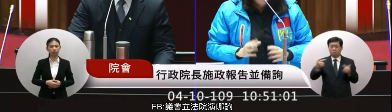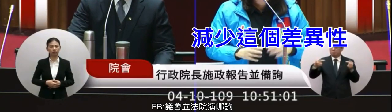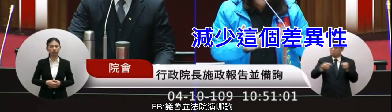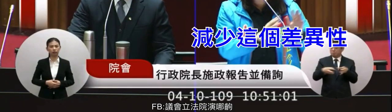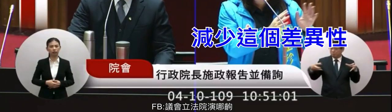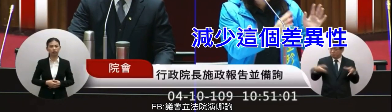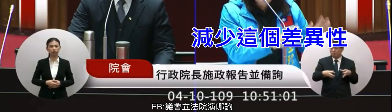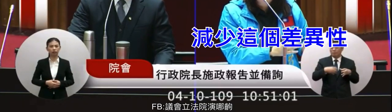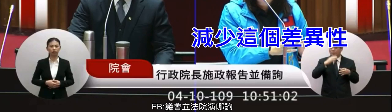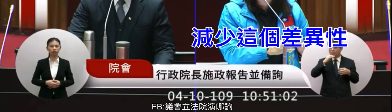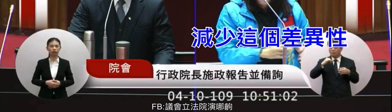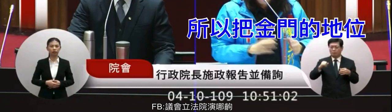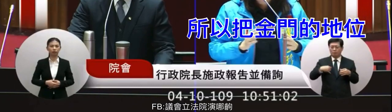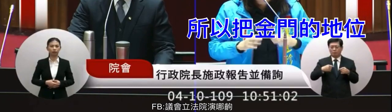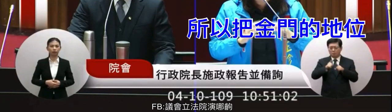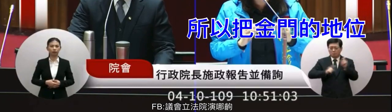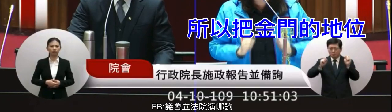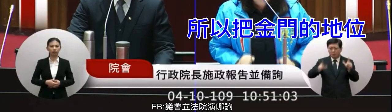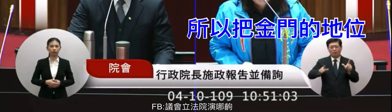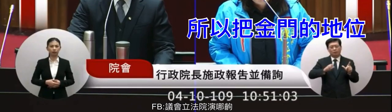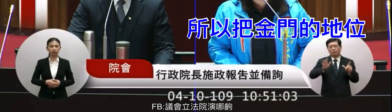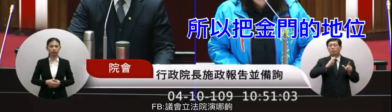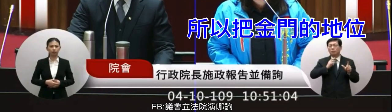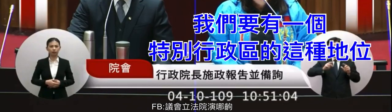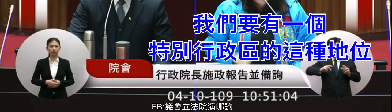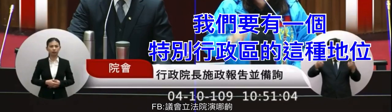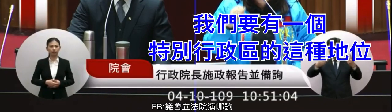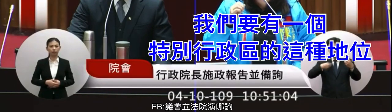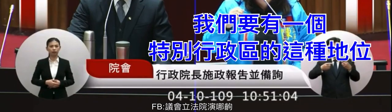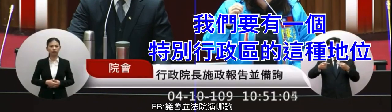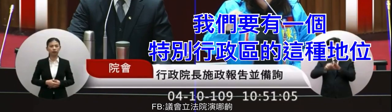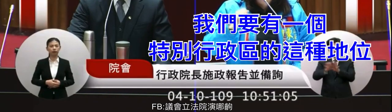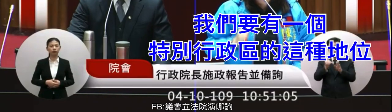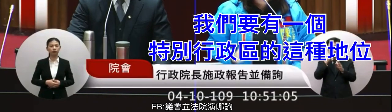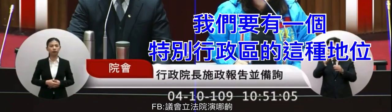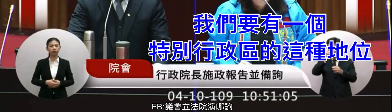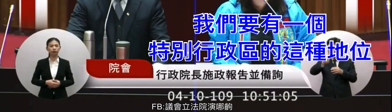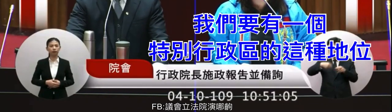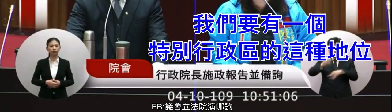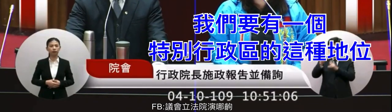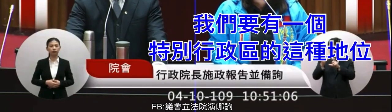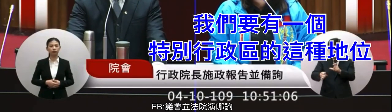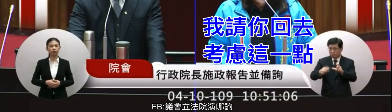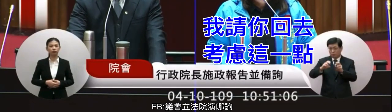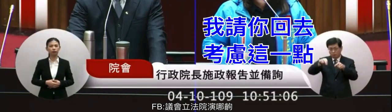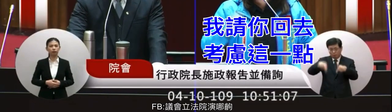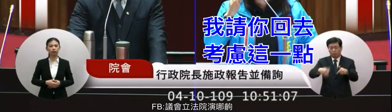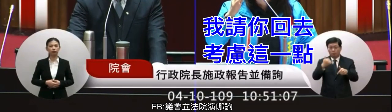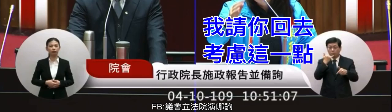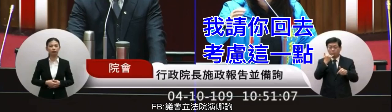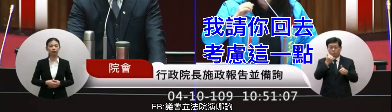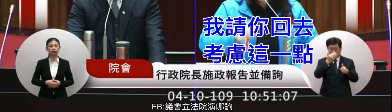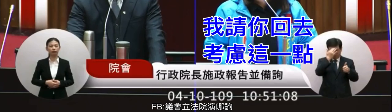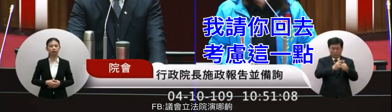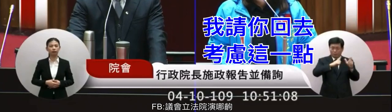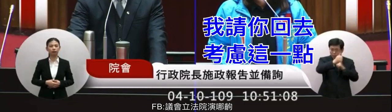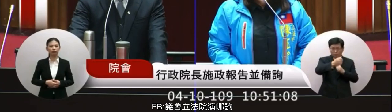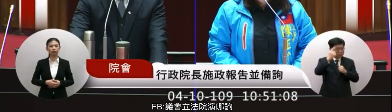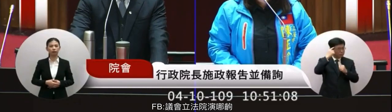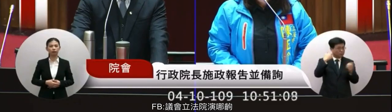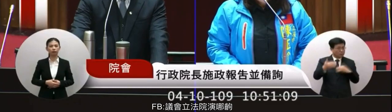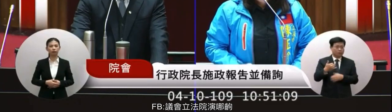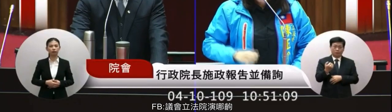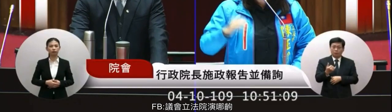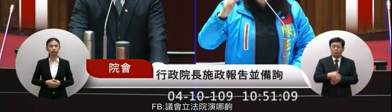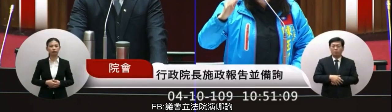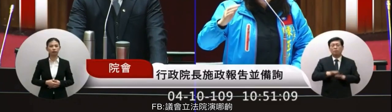合，好，减少这个差异性，所以把金门的地位，好，我们要有一个特别行政区的这种地位，我请你回去考虑这一点，